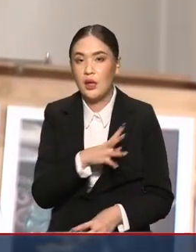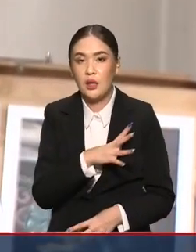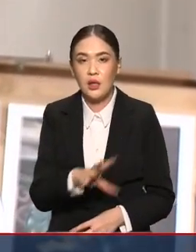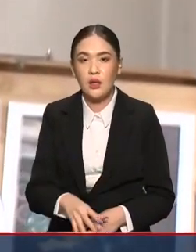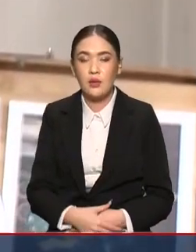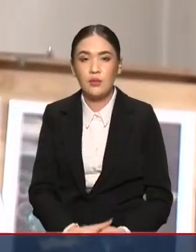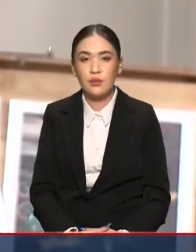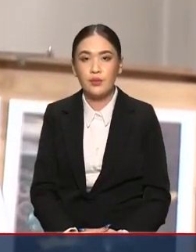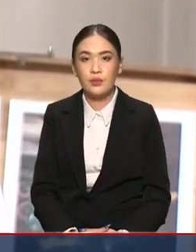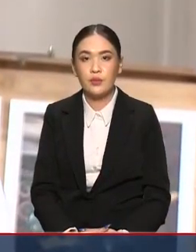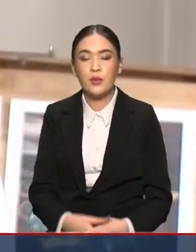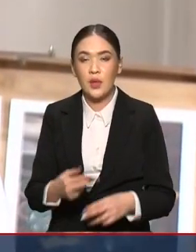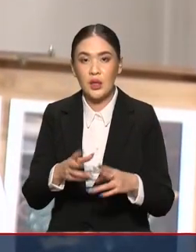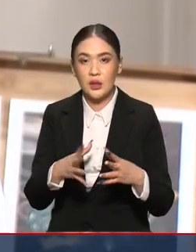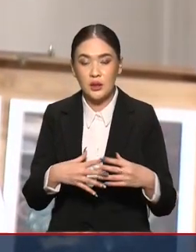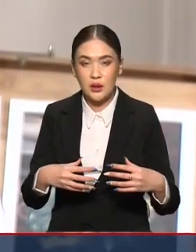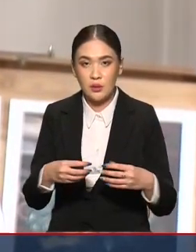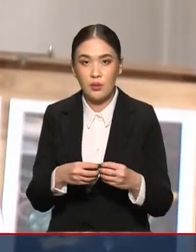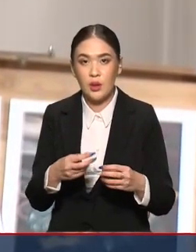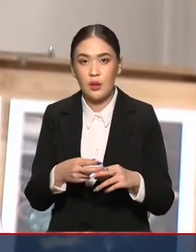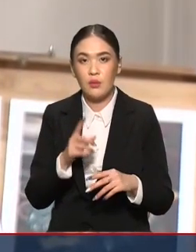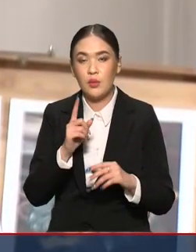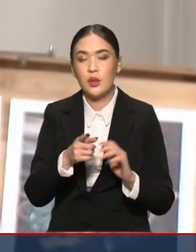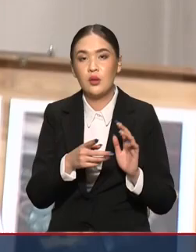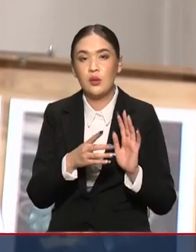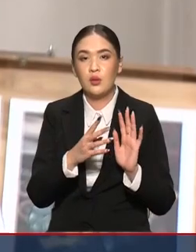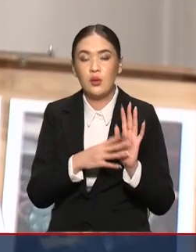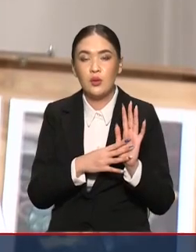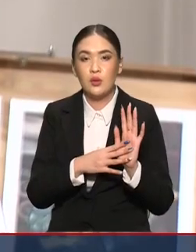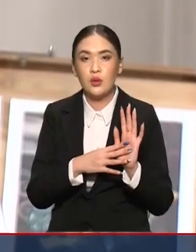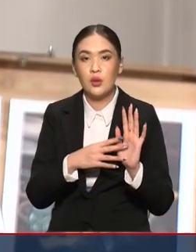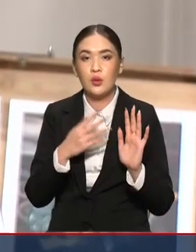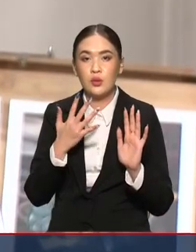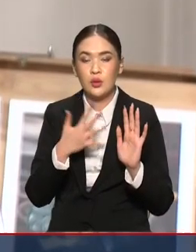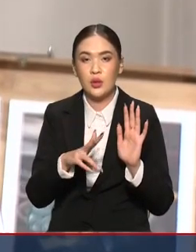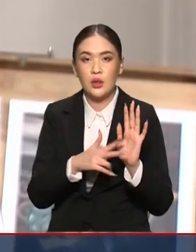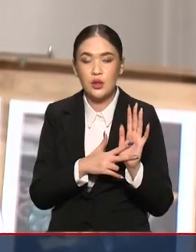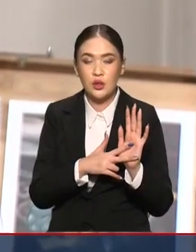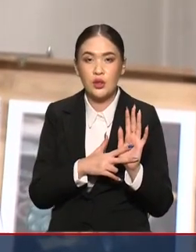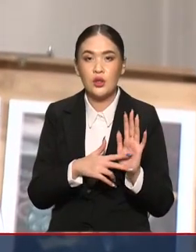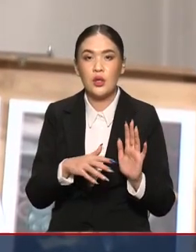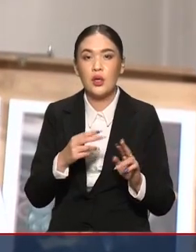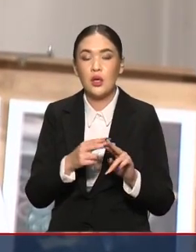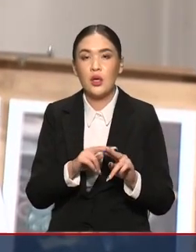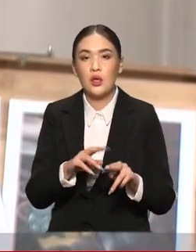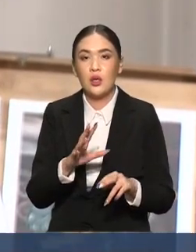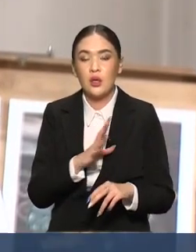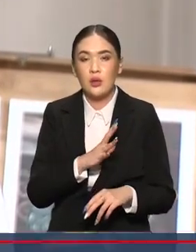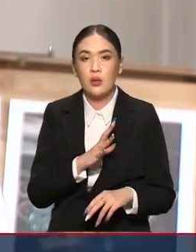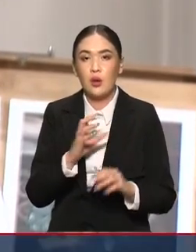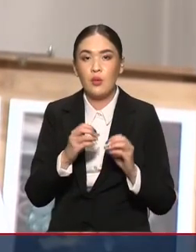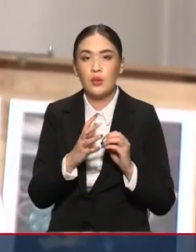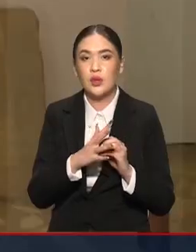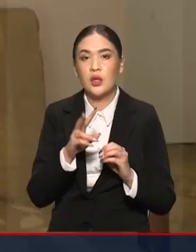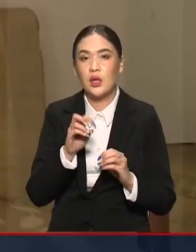үйді семьясымен 1958 жылдан тұрған, 73 жылға дейін оғысы сол 15 жыл өмірі